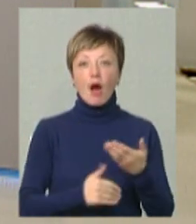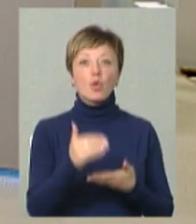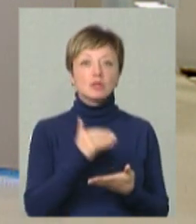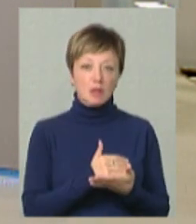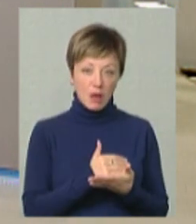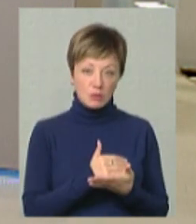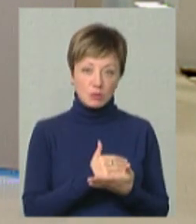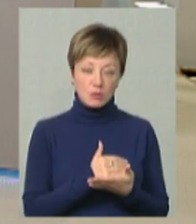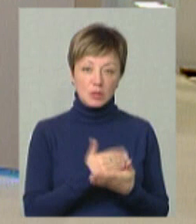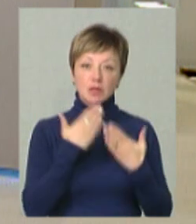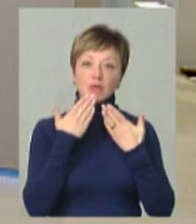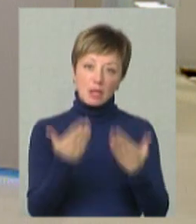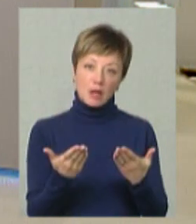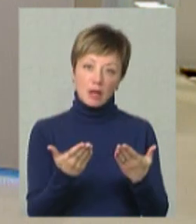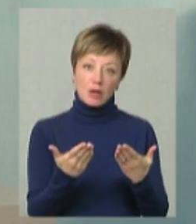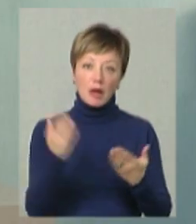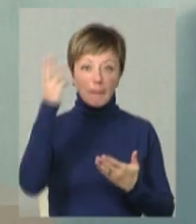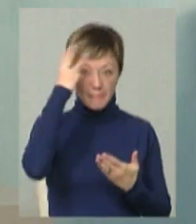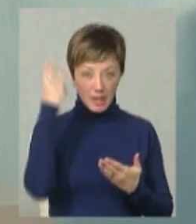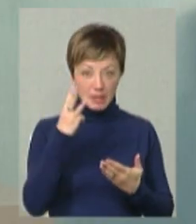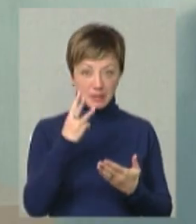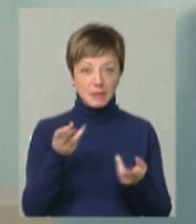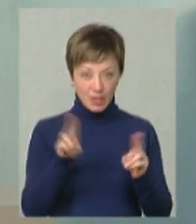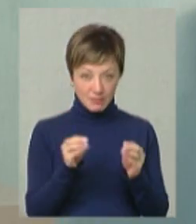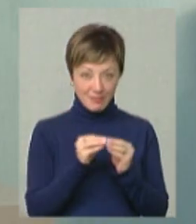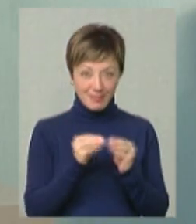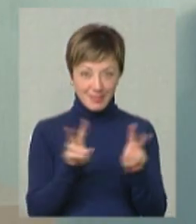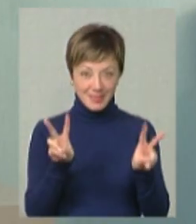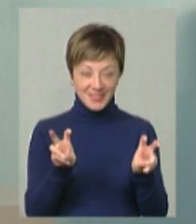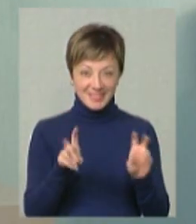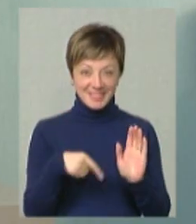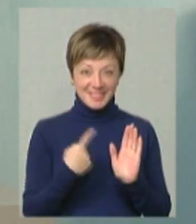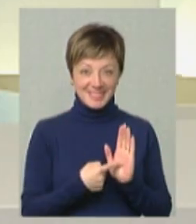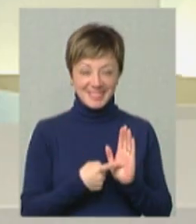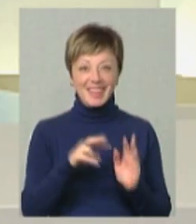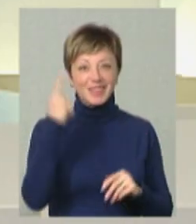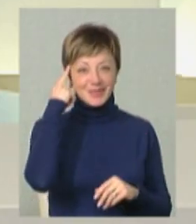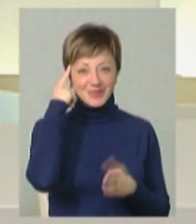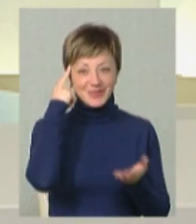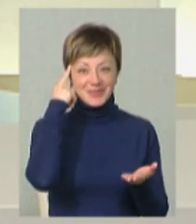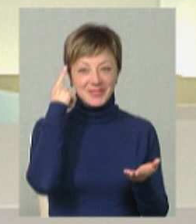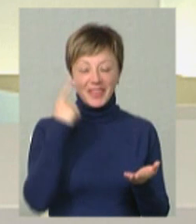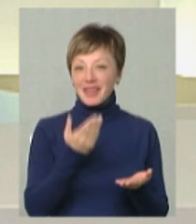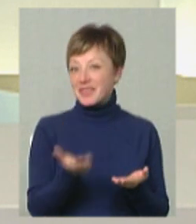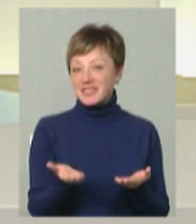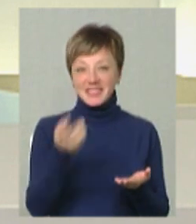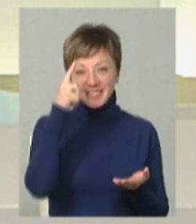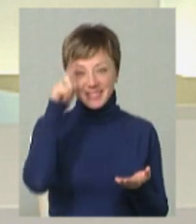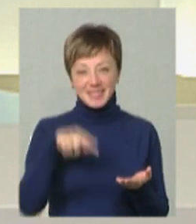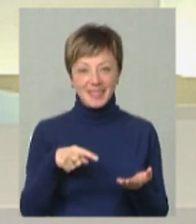наостанок спитаю, Хмельницький залишиться Хмельницьким? Як гадаєте? Ви знаєте,